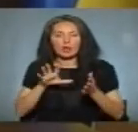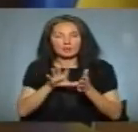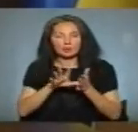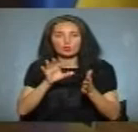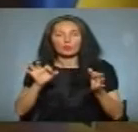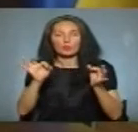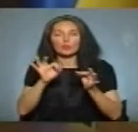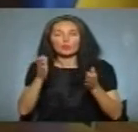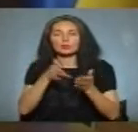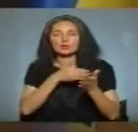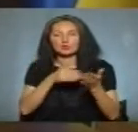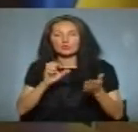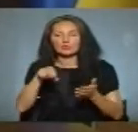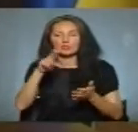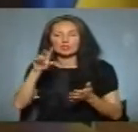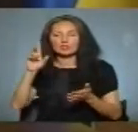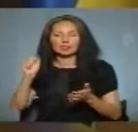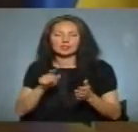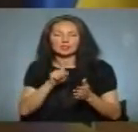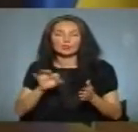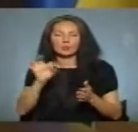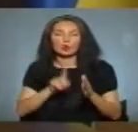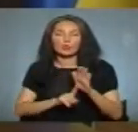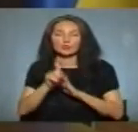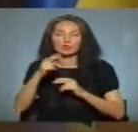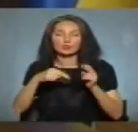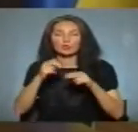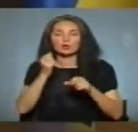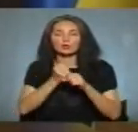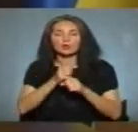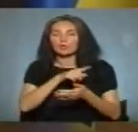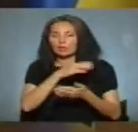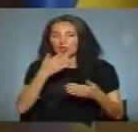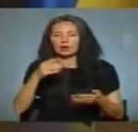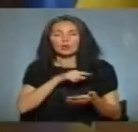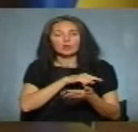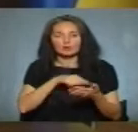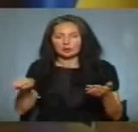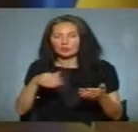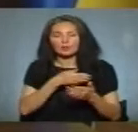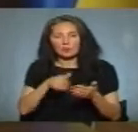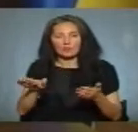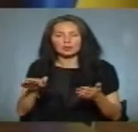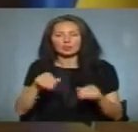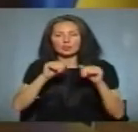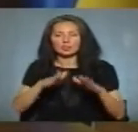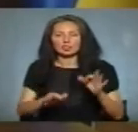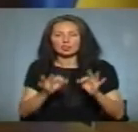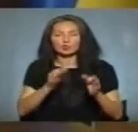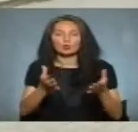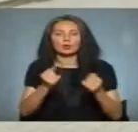скасування декларації про початок виконання будівельних робіт відмовити. Рішення суду набирає законної сили після закінчення